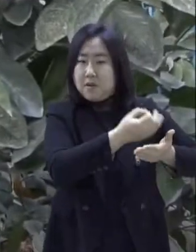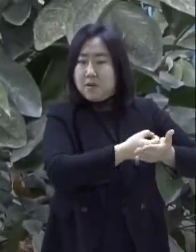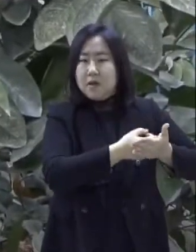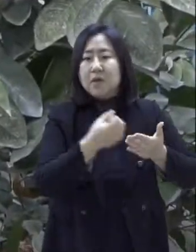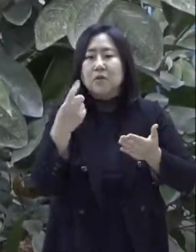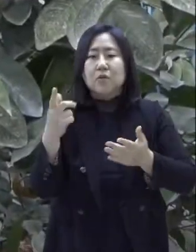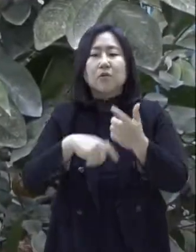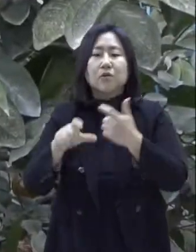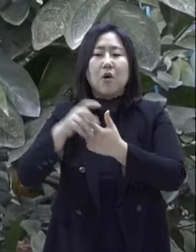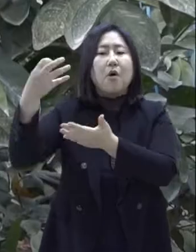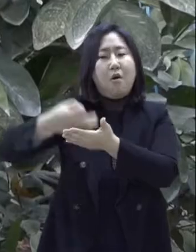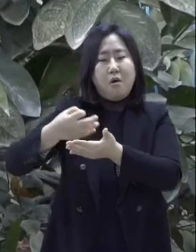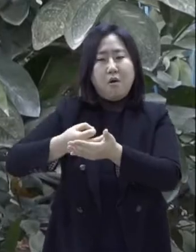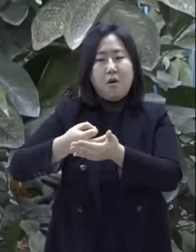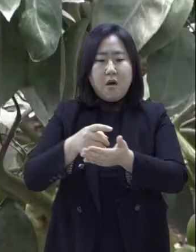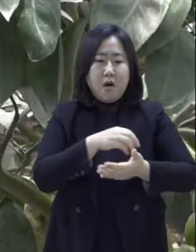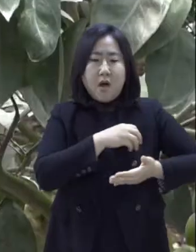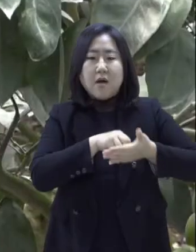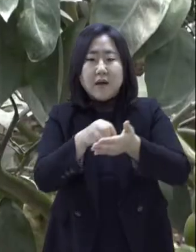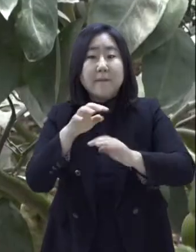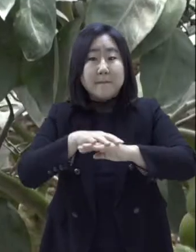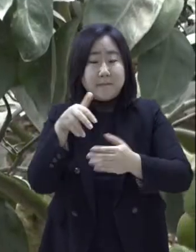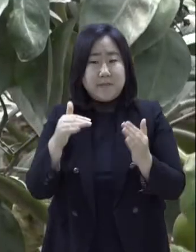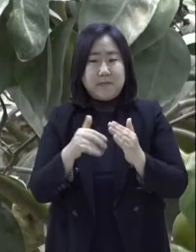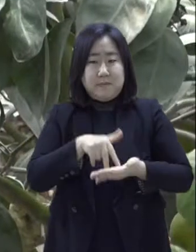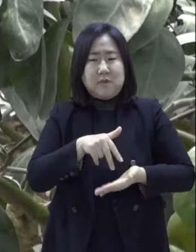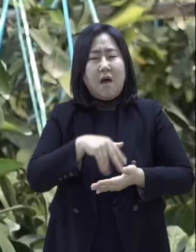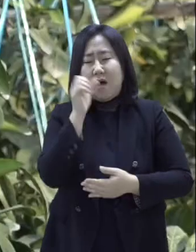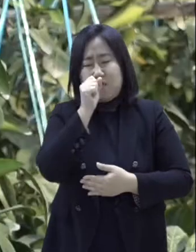판로보다 높은 소득에 입점 농가들이 만족해하고 있습니다.